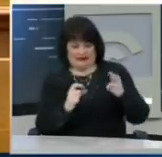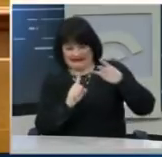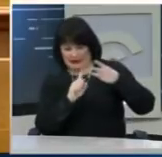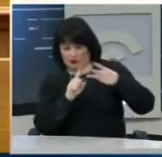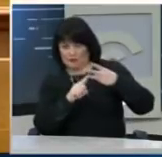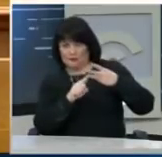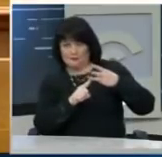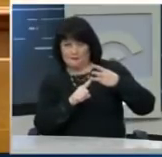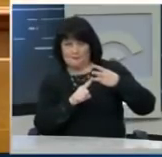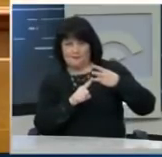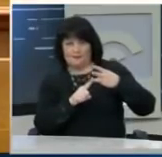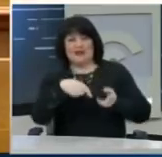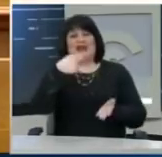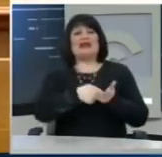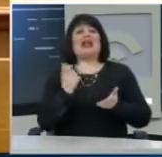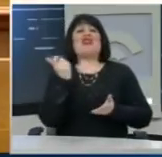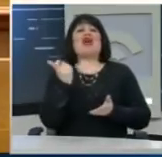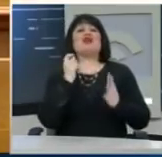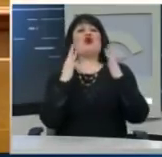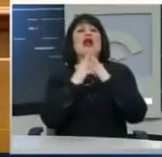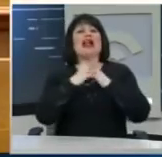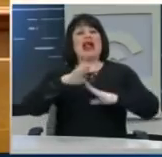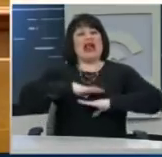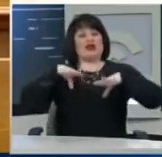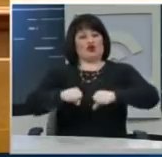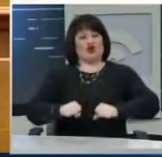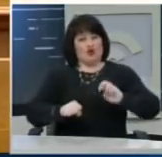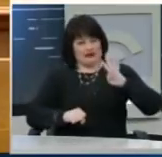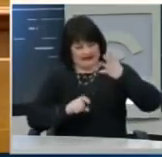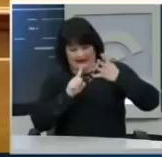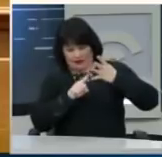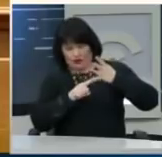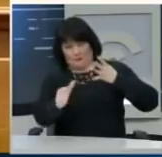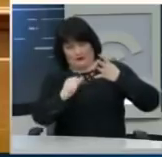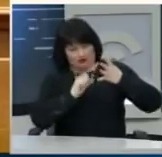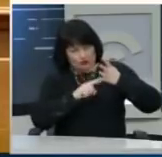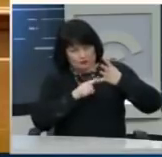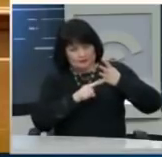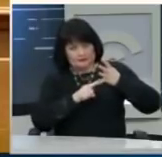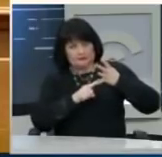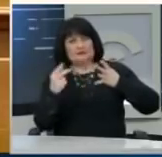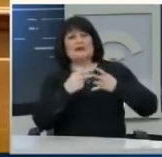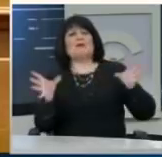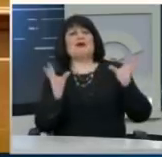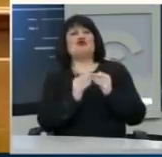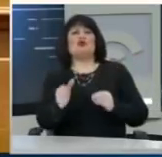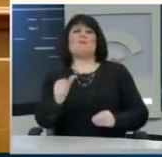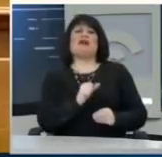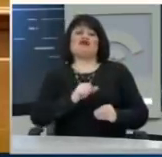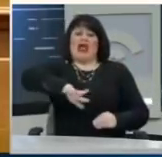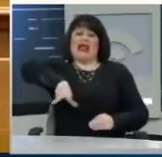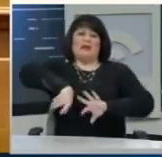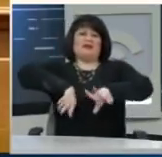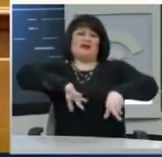Τρίτον, στην αποπληρωμή του κατοχικού δανείου. Τέταρτον, σε ό,τι αφορά την επιστροφή των